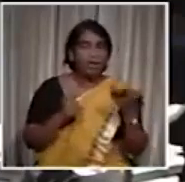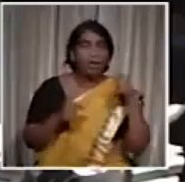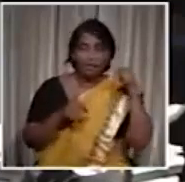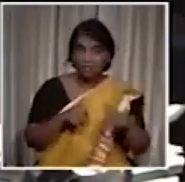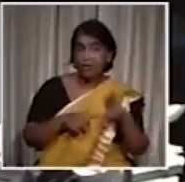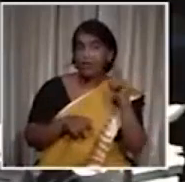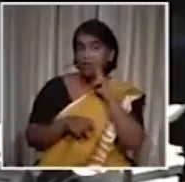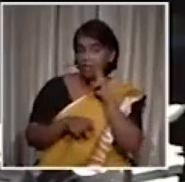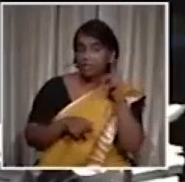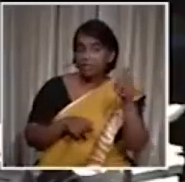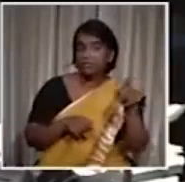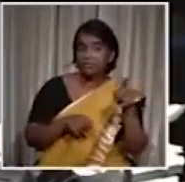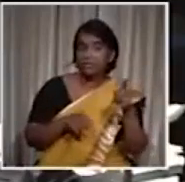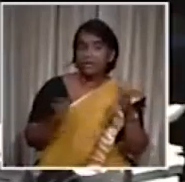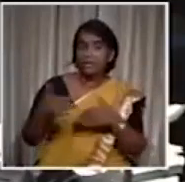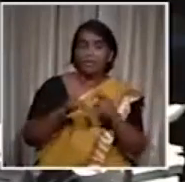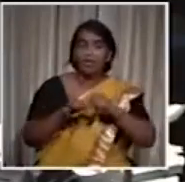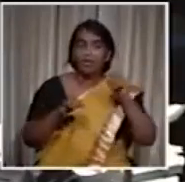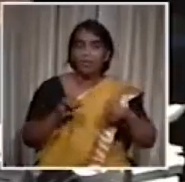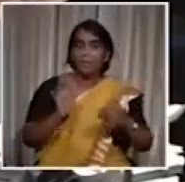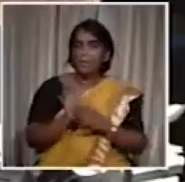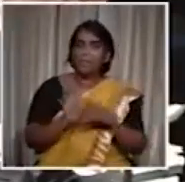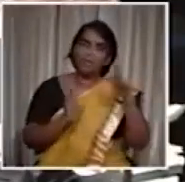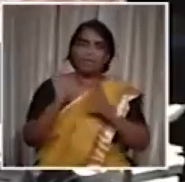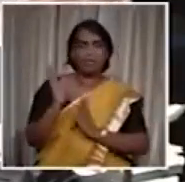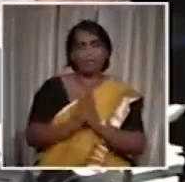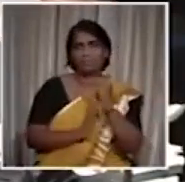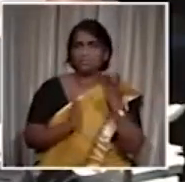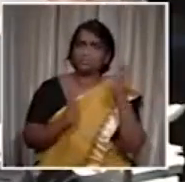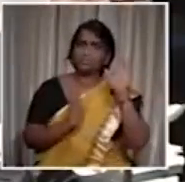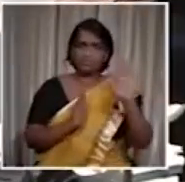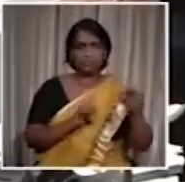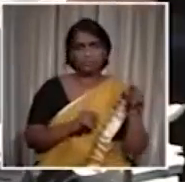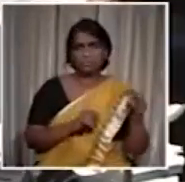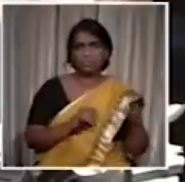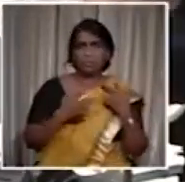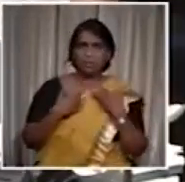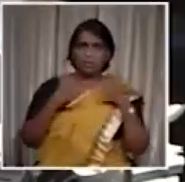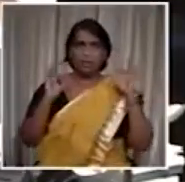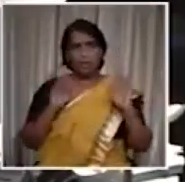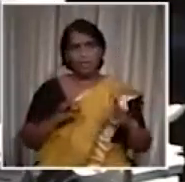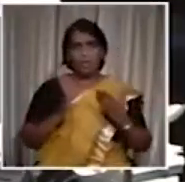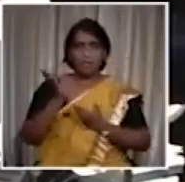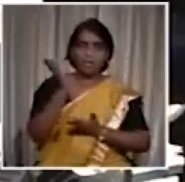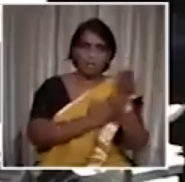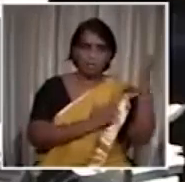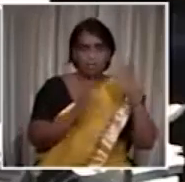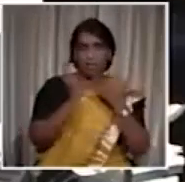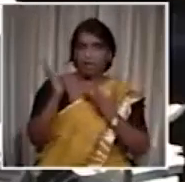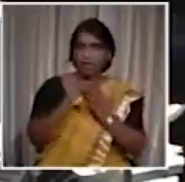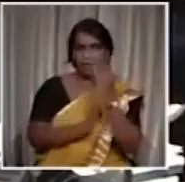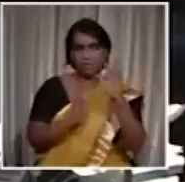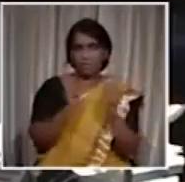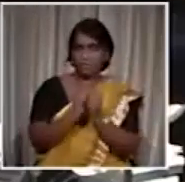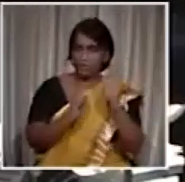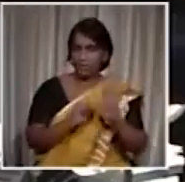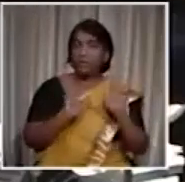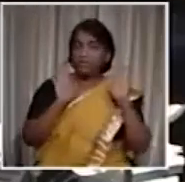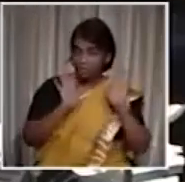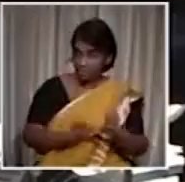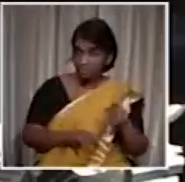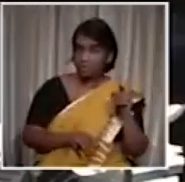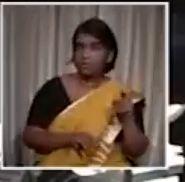තමුනාස රනිල් වික්‍රමසිංහ මහත්තයා කැබිනට් මණ්ඩලයේ සමාජිකයෙක්. ඔබතුමාට අයිතියක් තියෙනවනේ. අයිතියක් තියෙන එක නිදොස් කිරීම සඳහා අභියෝජන කරේ. ඒක තමයි අයිතිය. ඒ අයිතිය කටයුතු කරන්න.